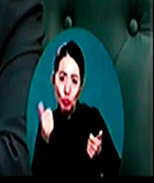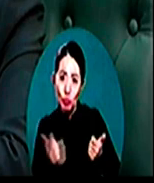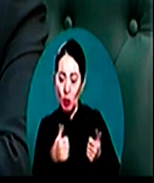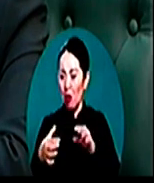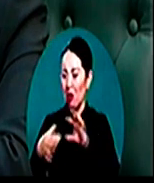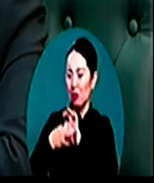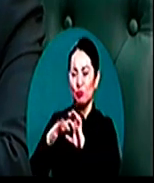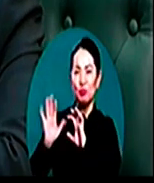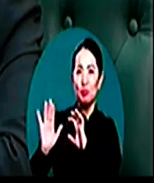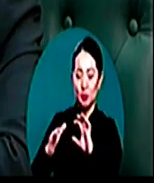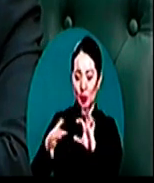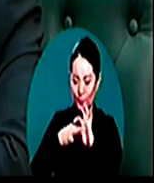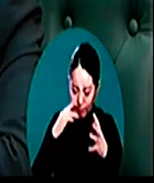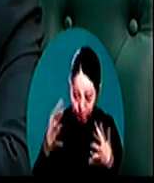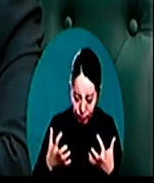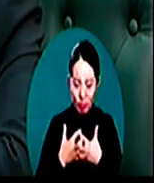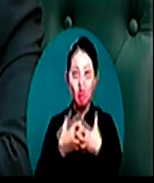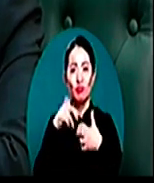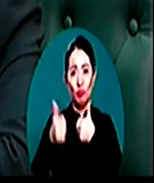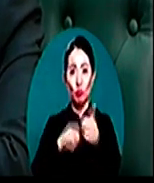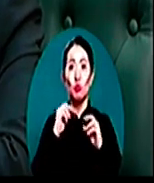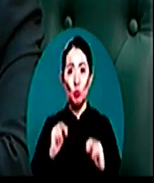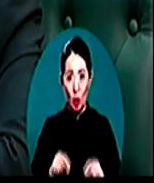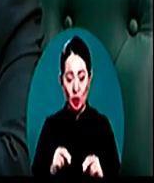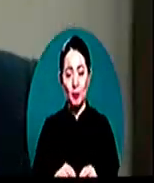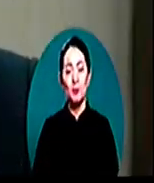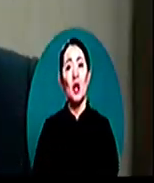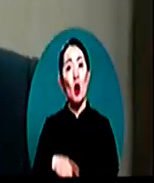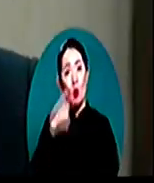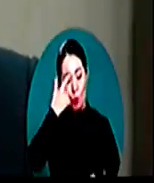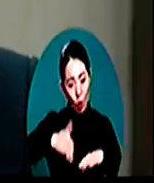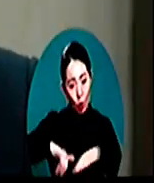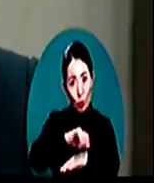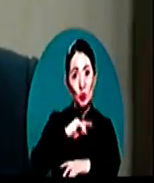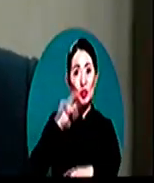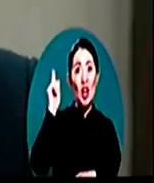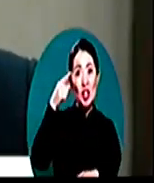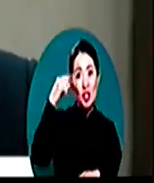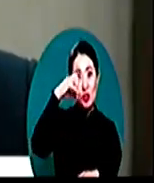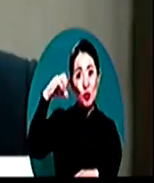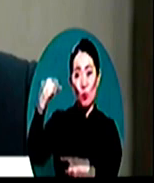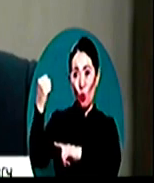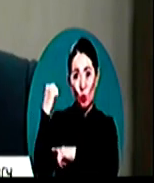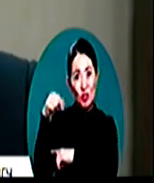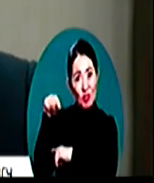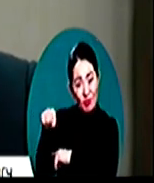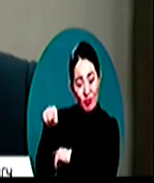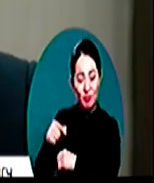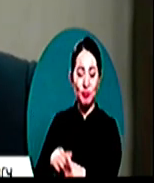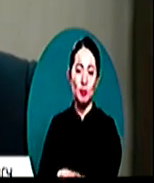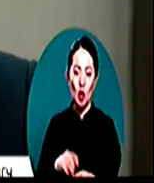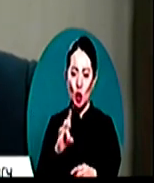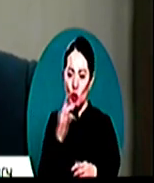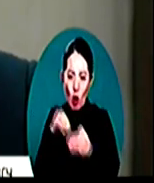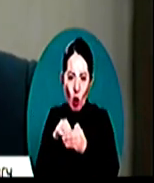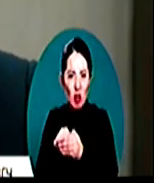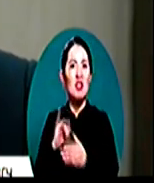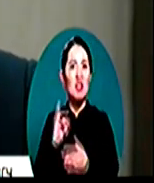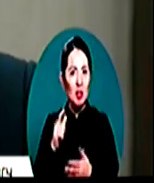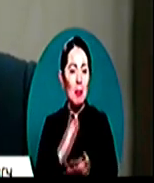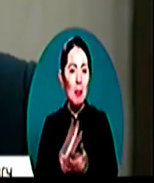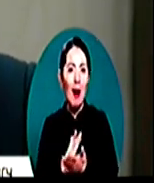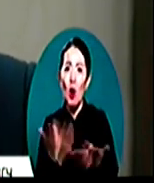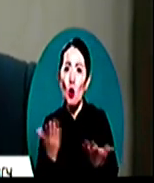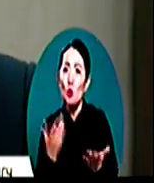бүрэн хийдэг хараат бас ийм эрчим хүчний системтэй болно. За, Монгол улс бол эрчим хүчний одоо